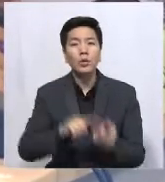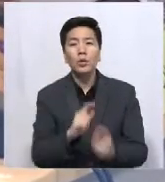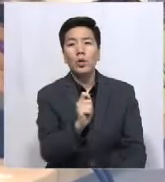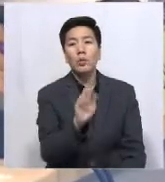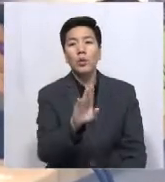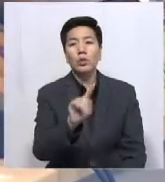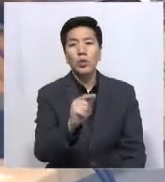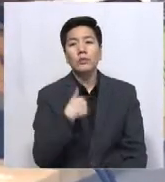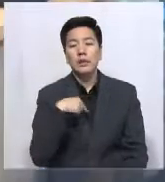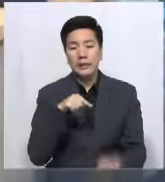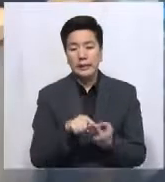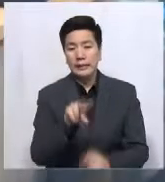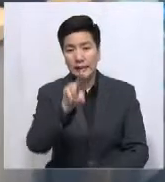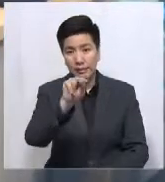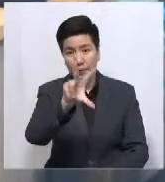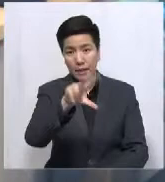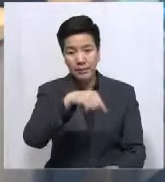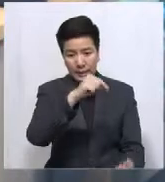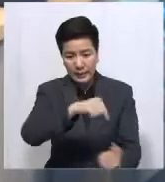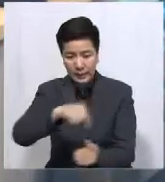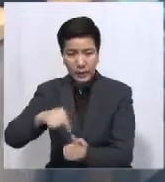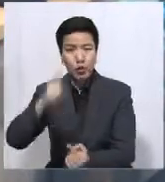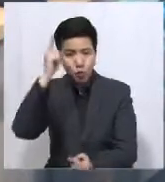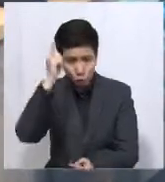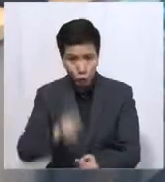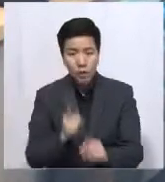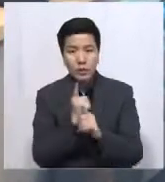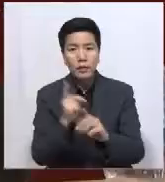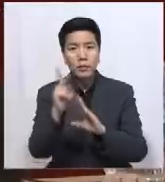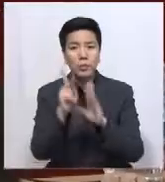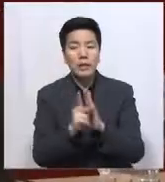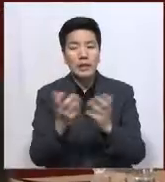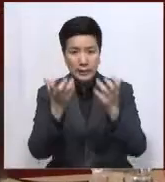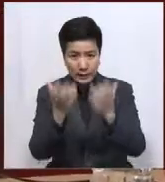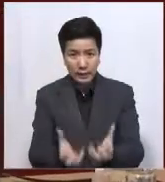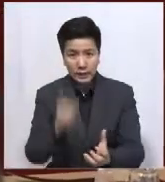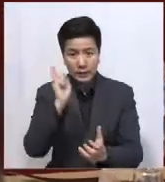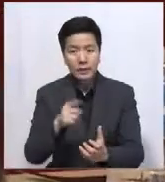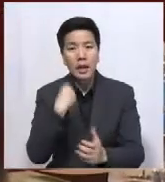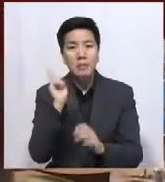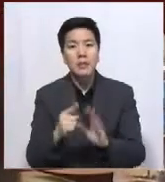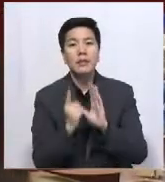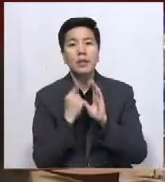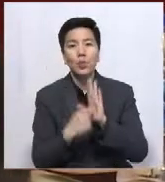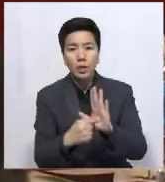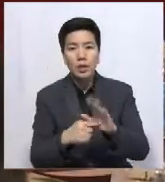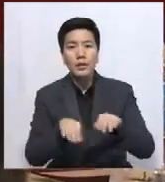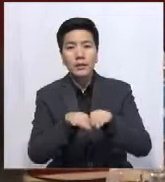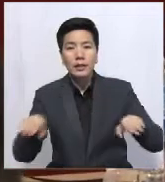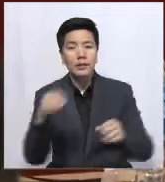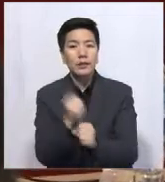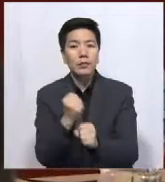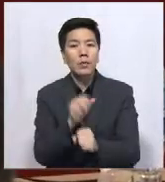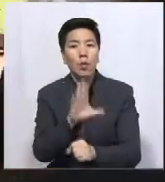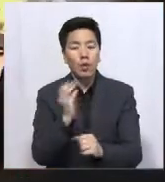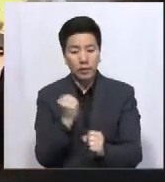ครองส่วนท้องถิ่น33พื้นที่เป็นเรื่องต้องดำเนินการตามกฎหมายขั้นเด็ดขาดเพื่อให้เป็นบรรทัดฐานในการปฏิบัติหน้า